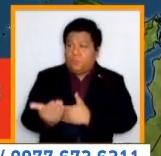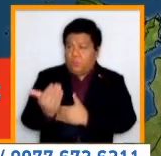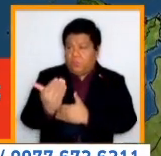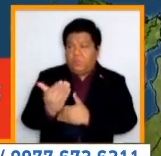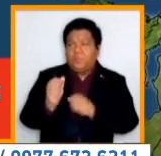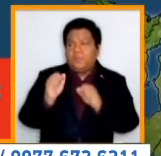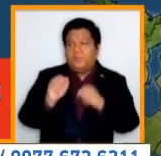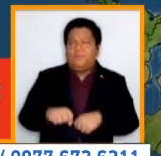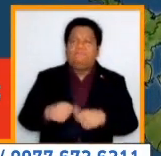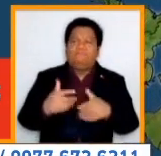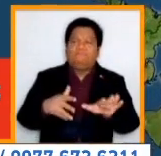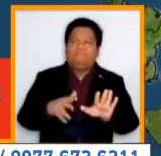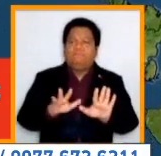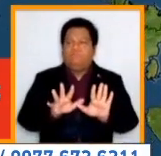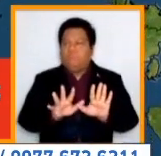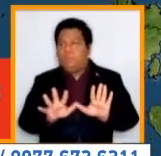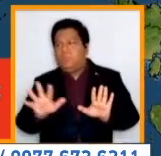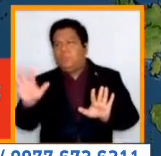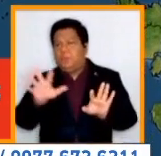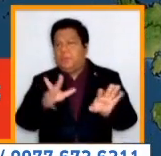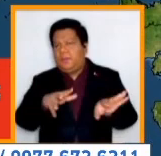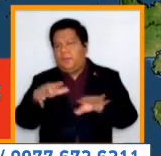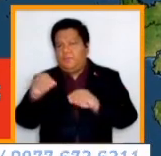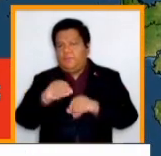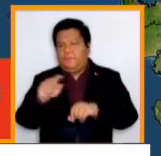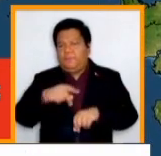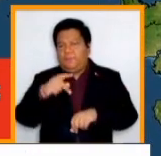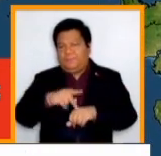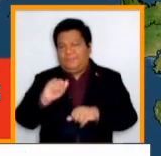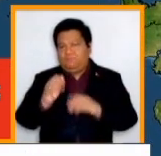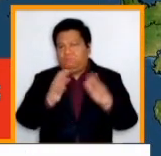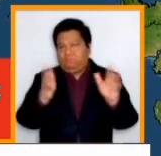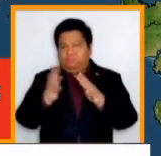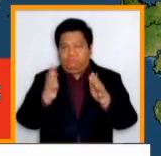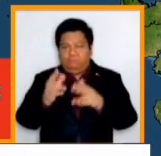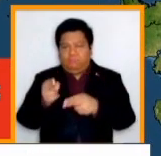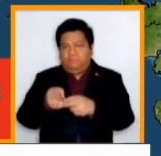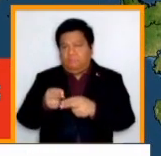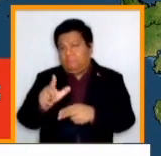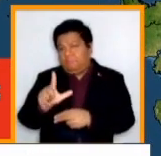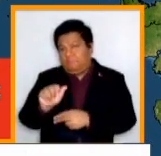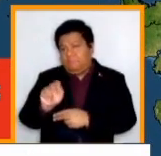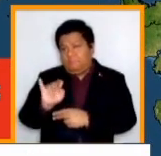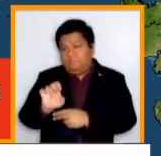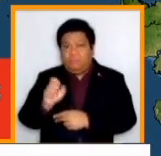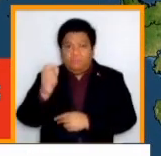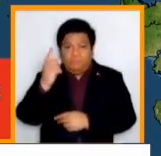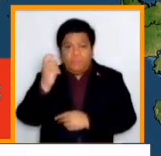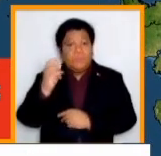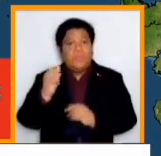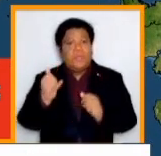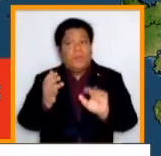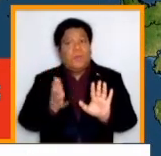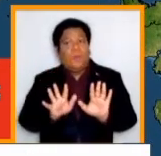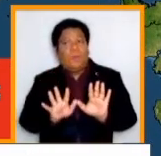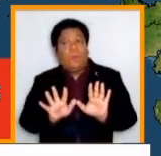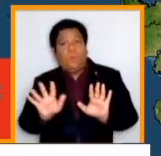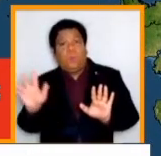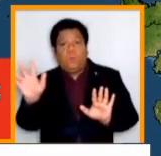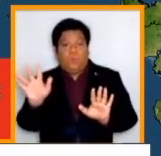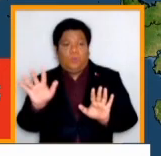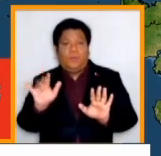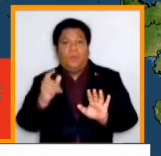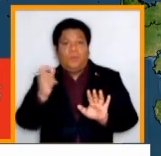lumabas ng Philippine Air Responsibility ang Bagyong Lani. At bagamat malayo ito sa kalupa ng ating bansa, yung trough or extension nito